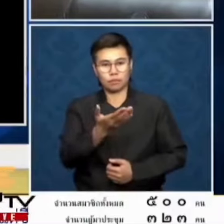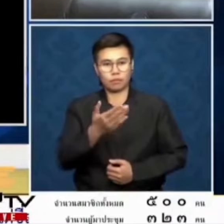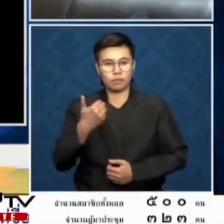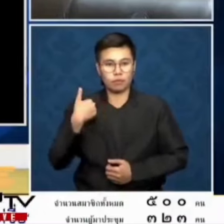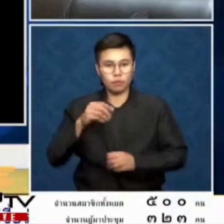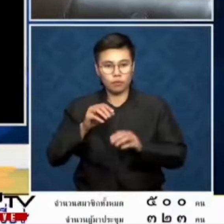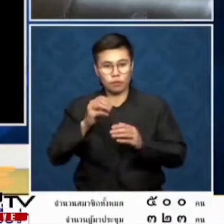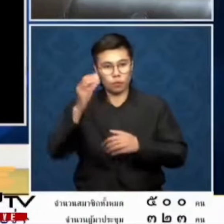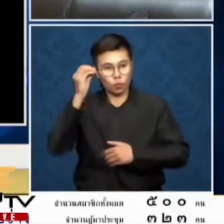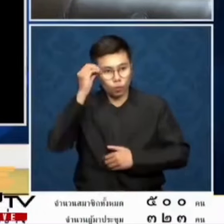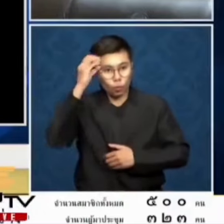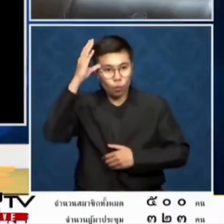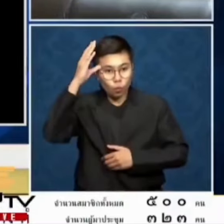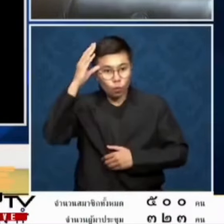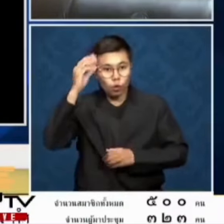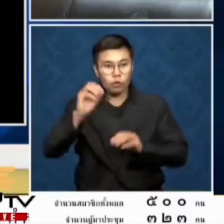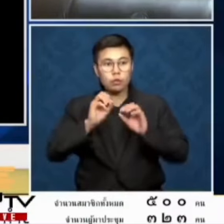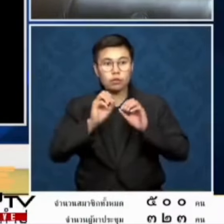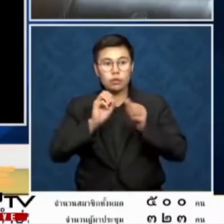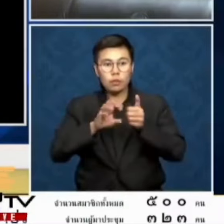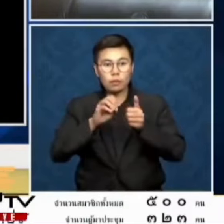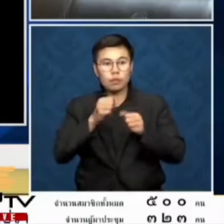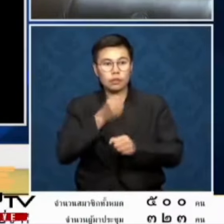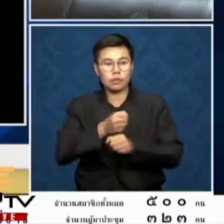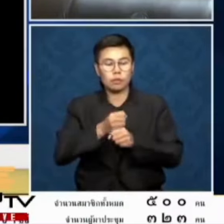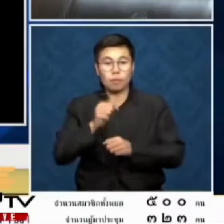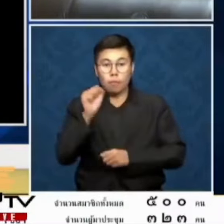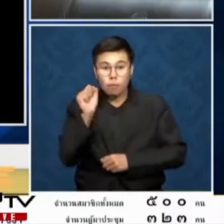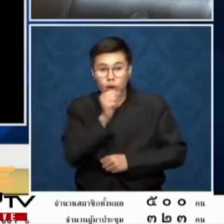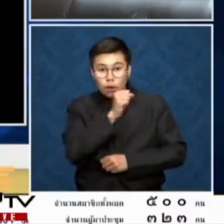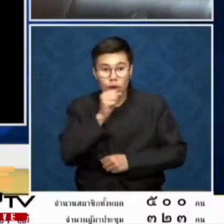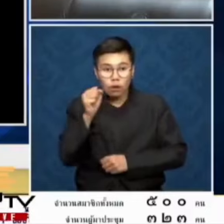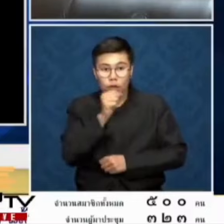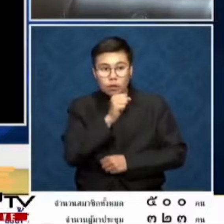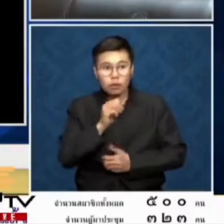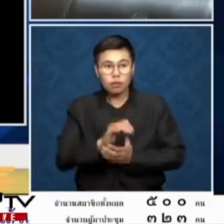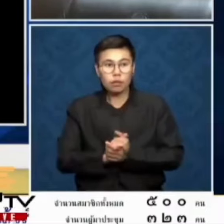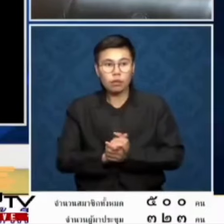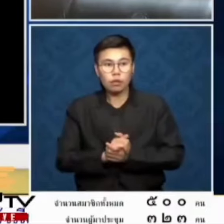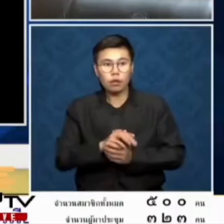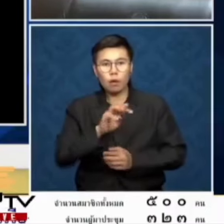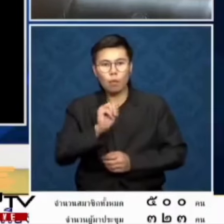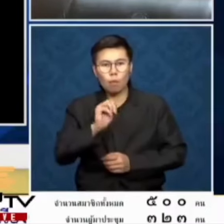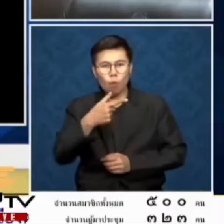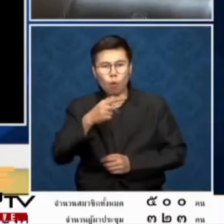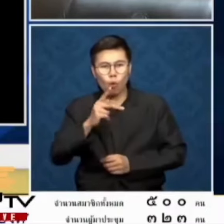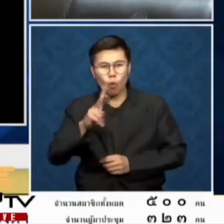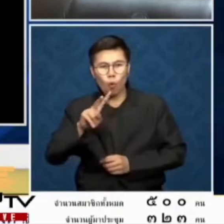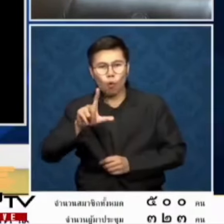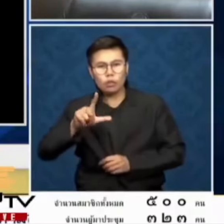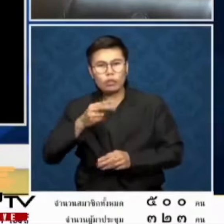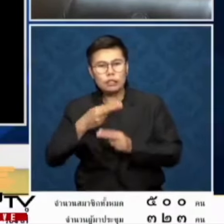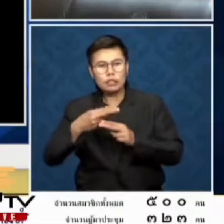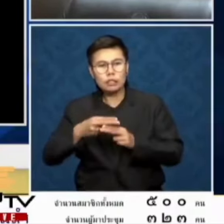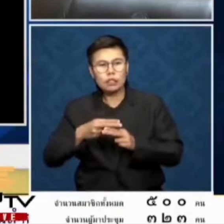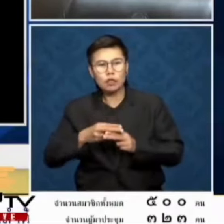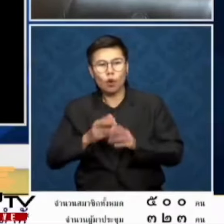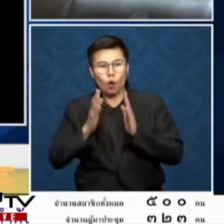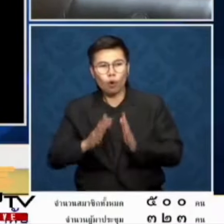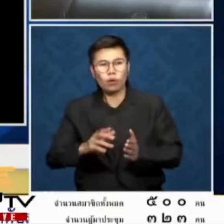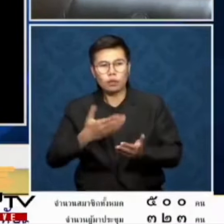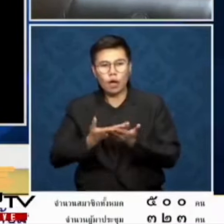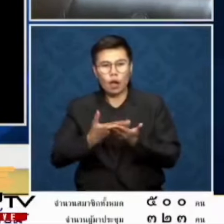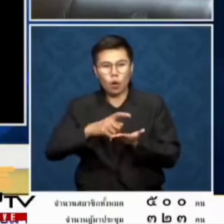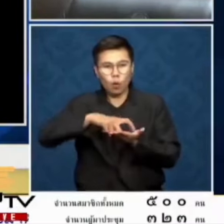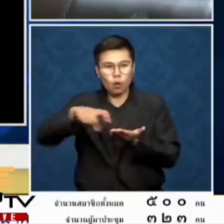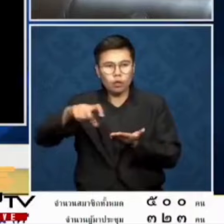ไรนะคะสรุปก็คือเป็นการทำเพลงนะคะเรื่องว่ามงคลมาโอนเงินให้เปียกหน่อยนะคะแล้วก็โปรดักชันก็หรูห